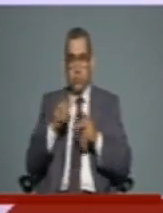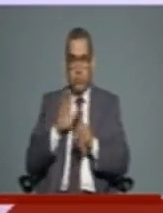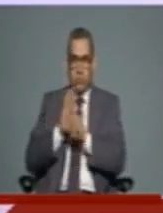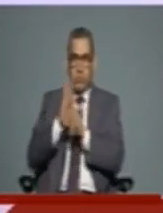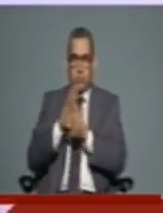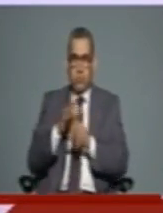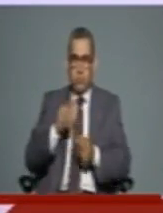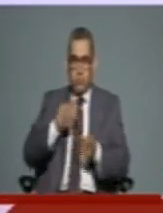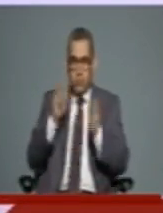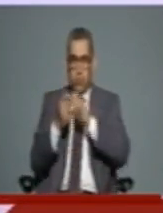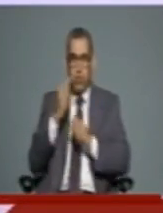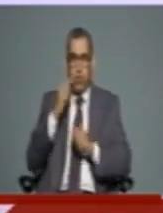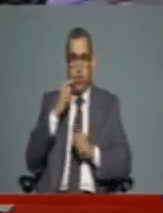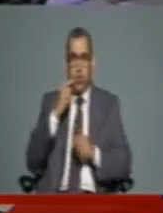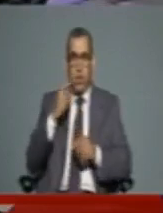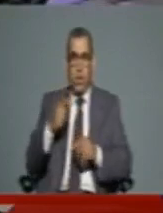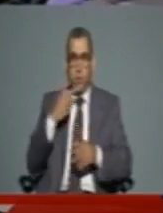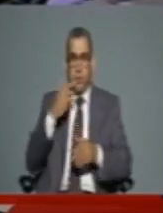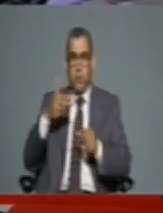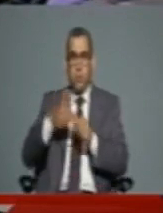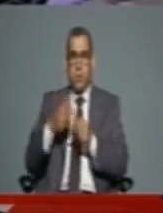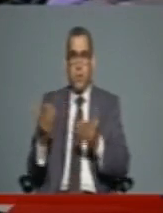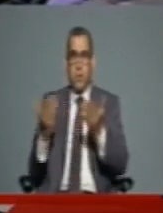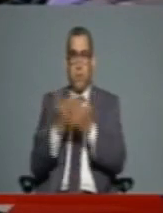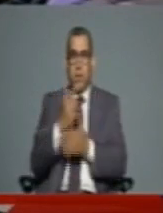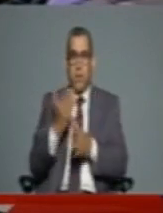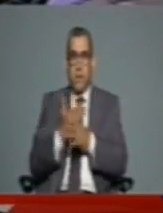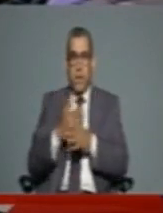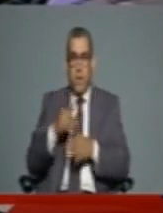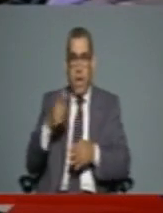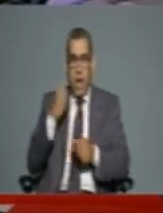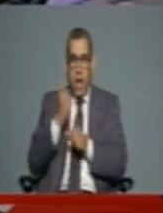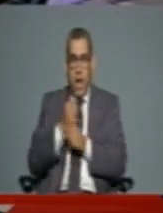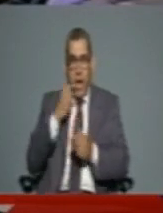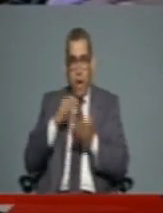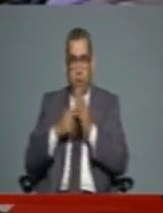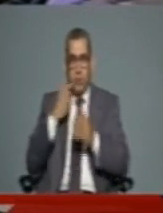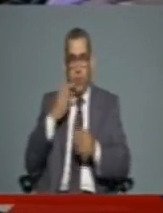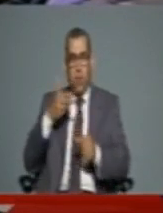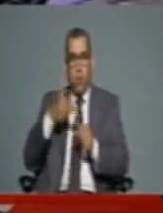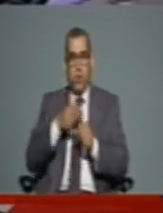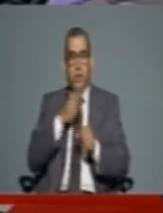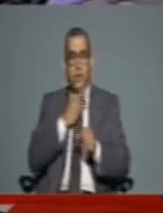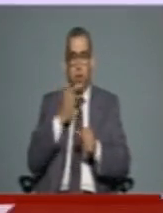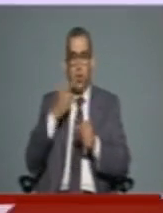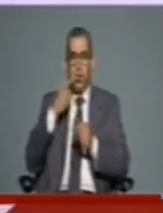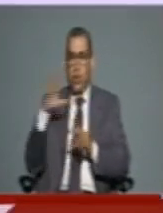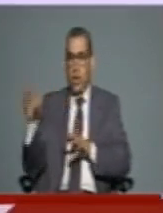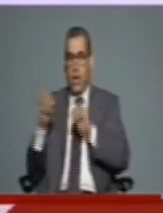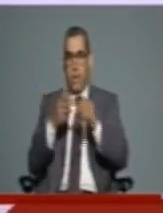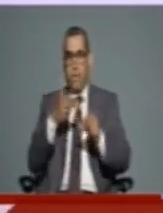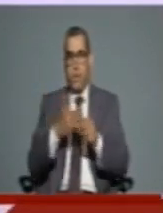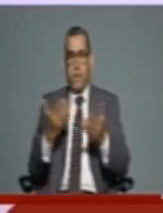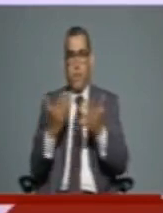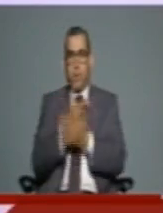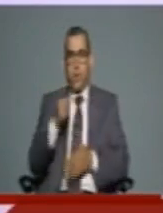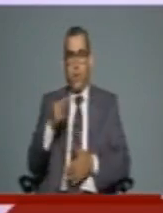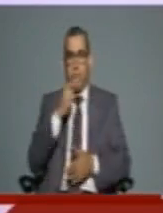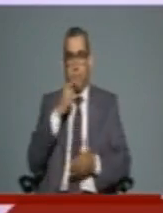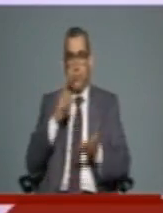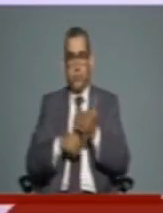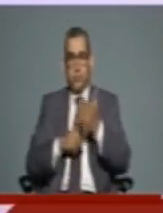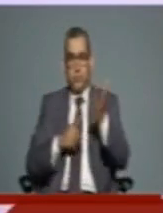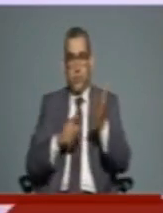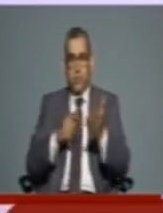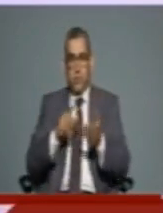السكر لايثانول عشان يبقى وقود نقي ونظيف وكذا، بتدعم اللي بيعمل كده. فاول ما